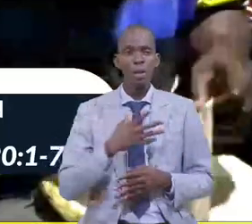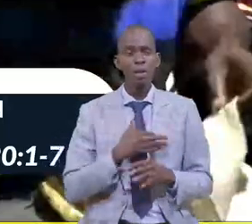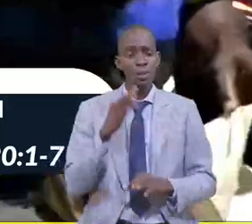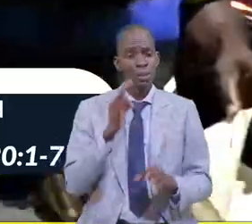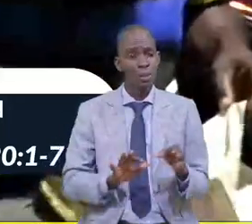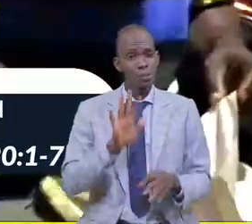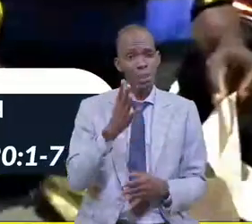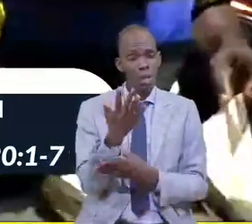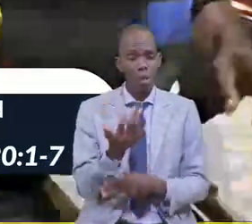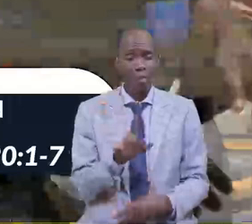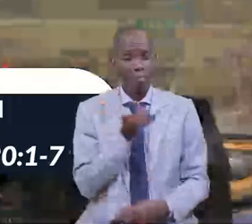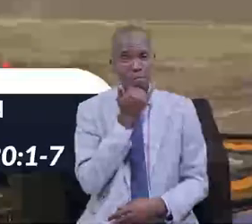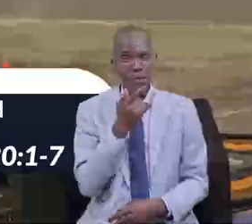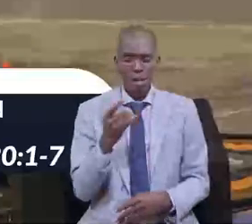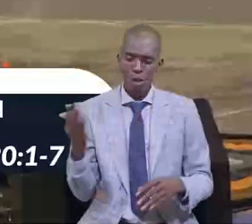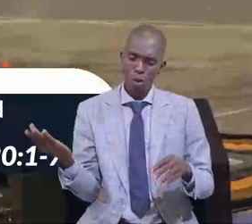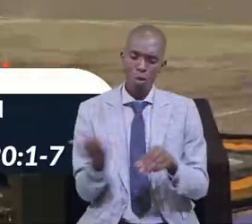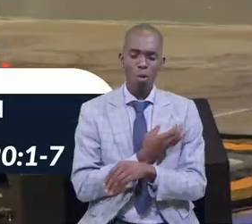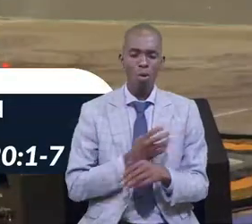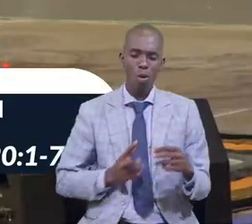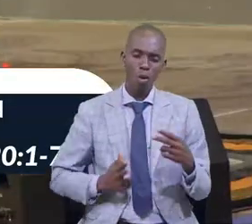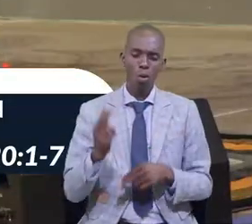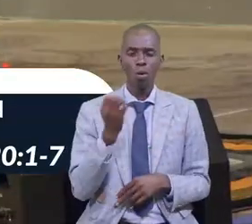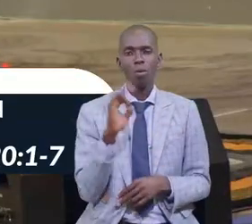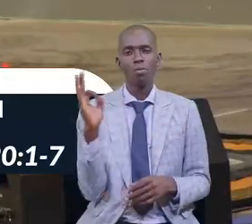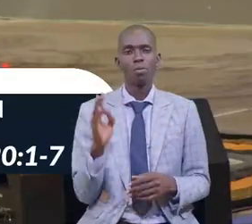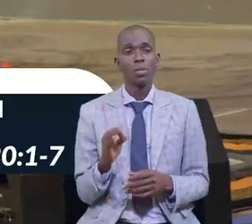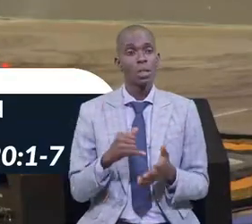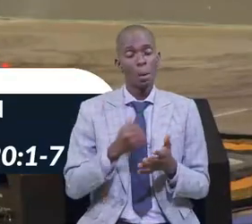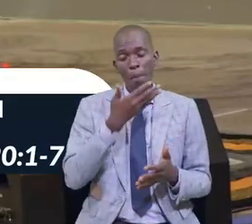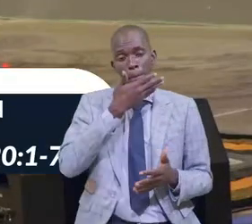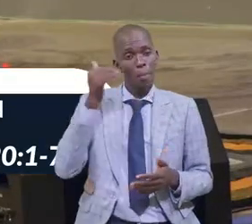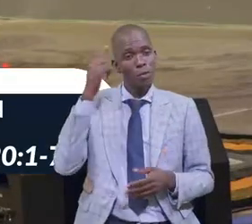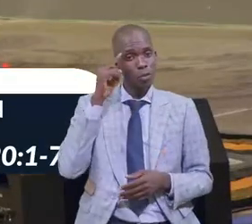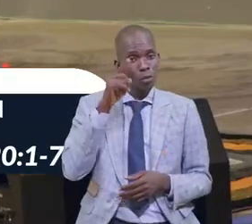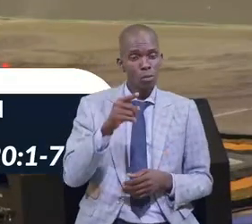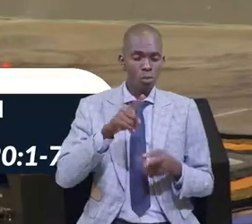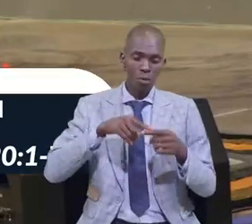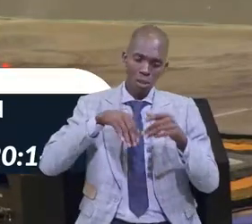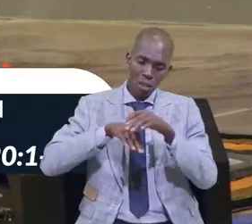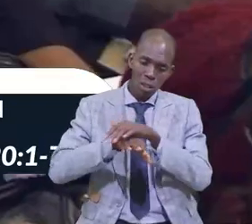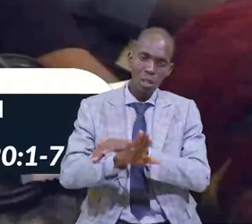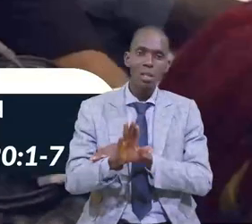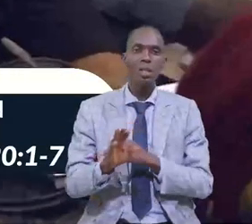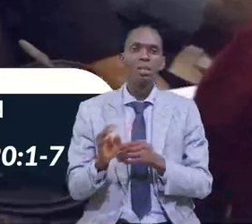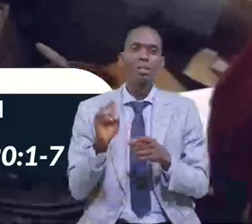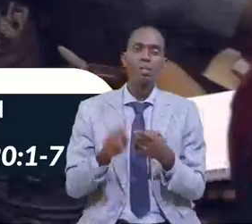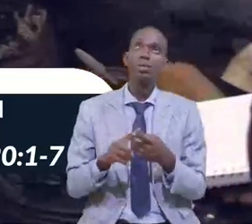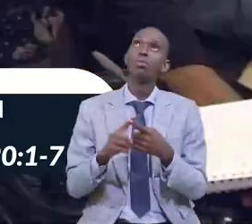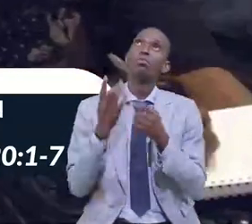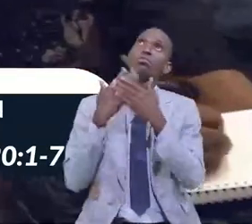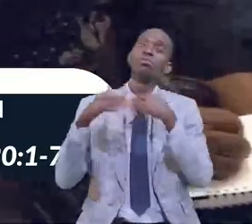43. Si ta main est pour toi une occasion de chute, coupe-la. Mieux vaut pour toi entrer